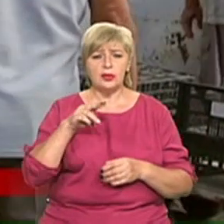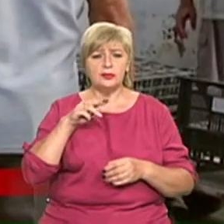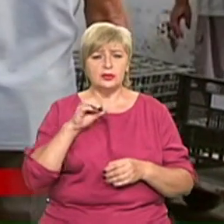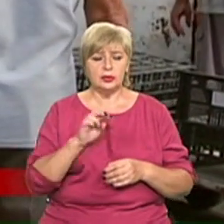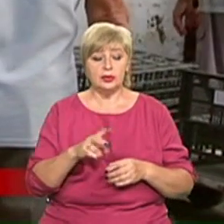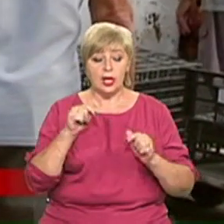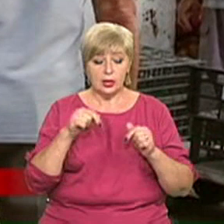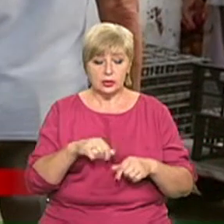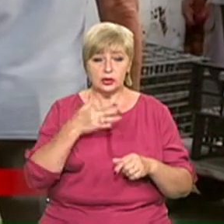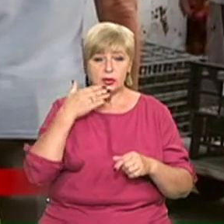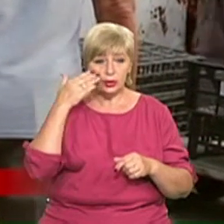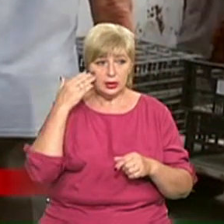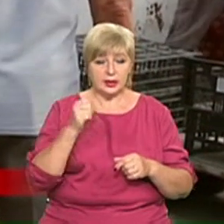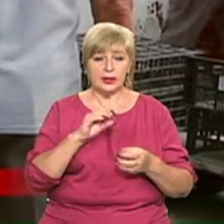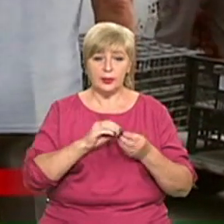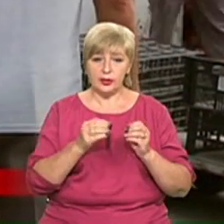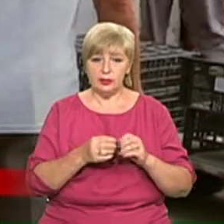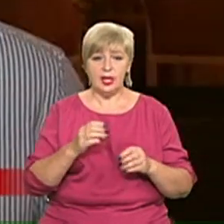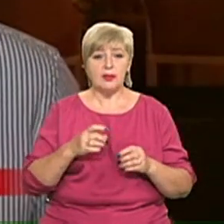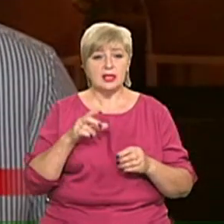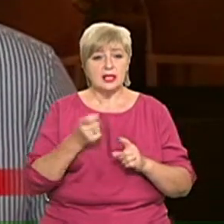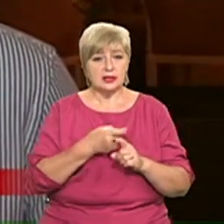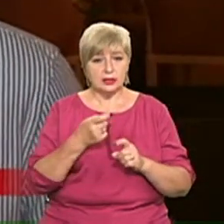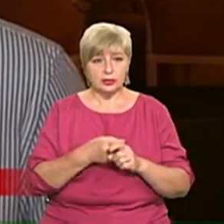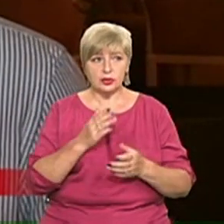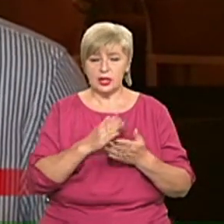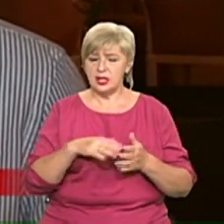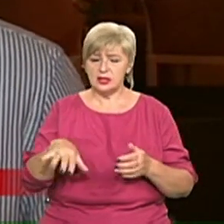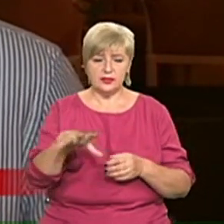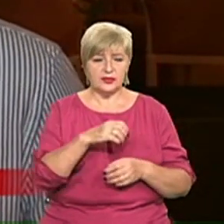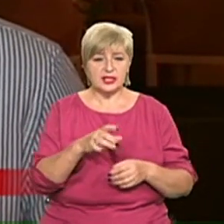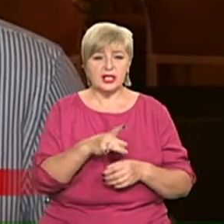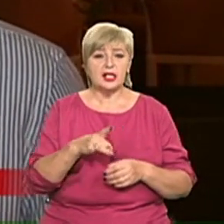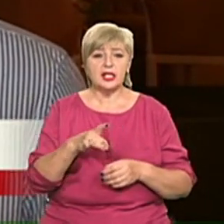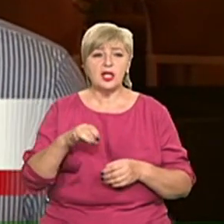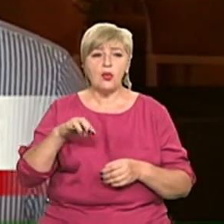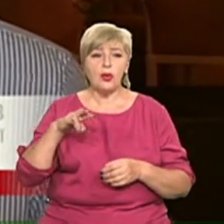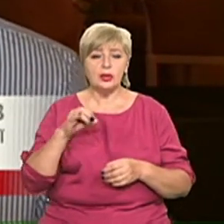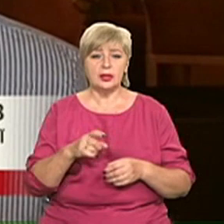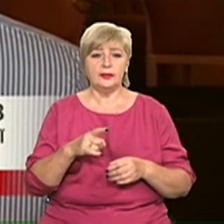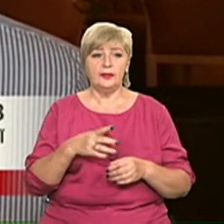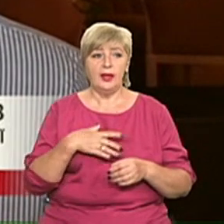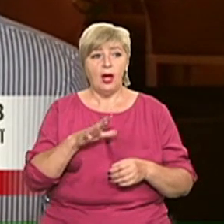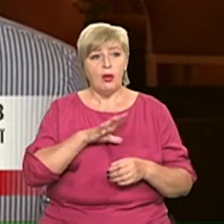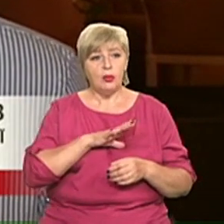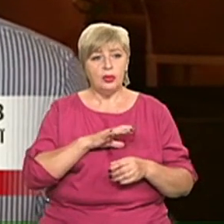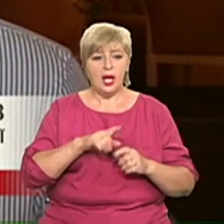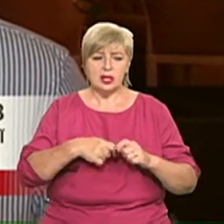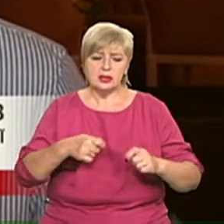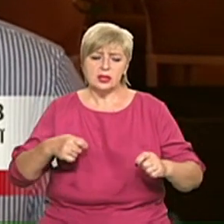літа проблеми з врожаєм є в усіх регіонах країни. Фіксувалася затяжна прохолодна весна.